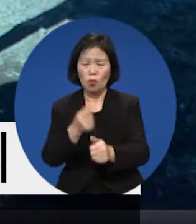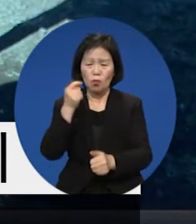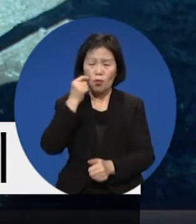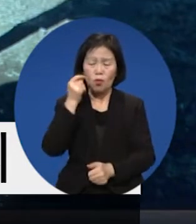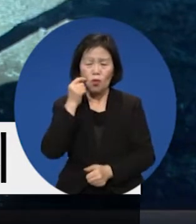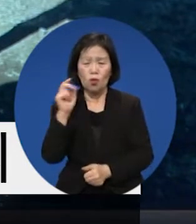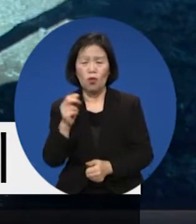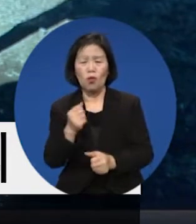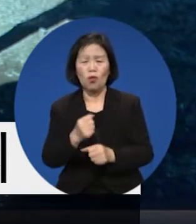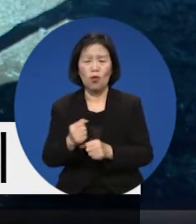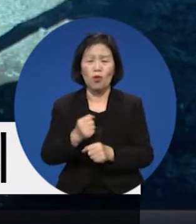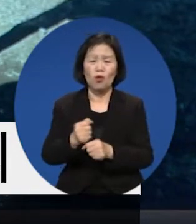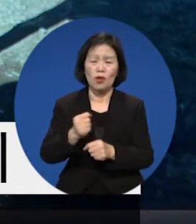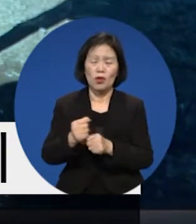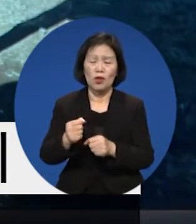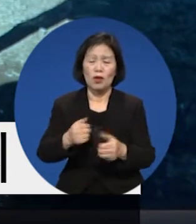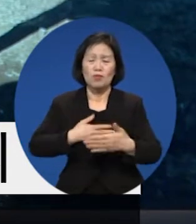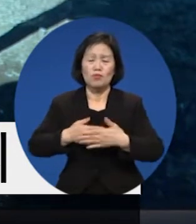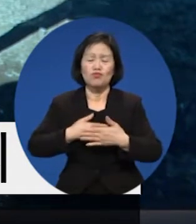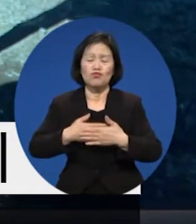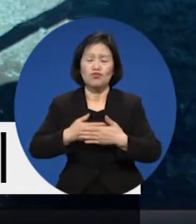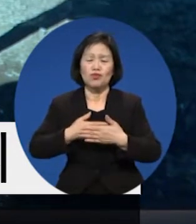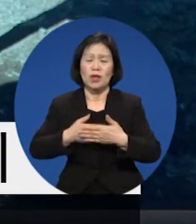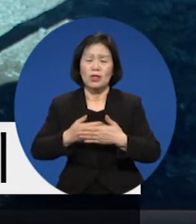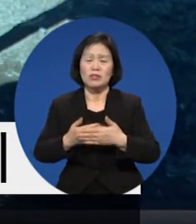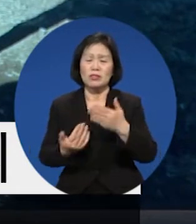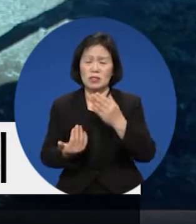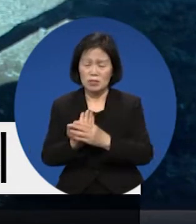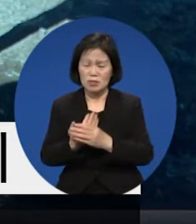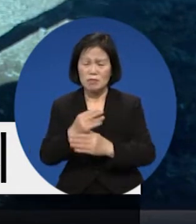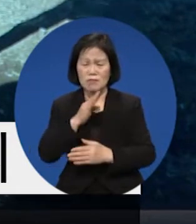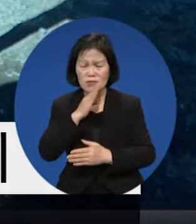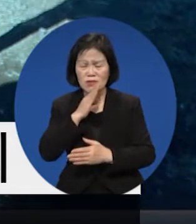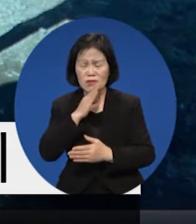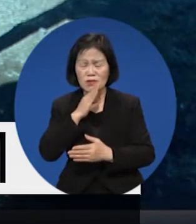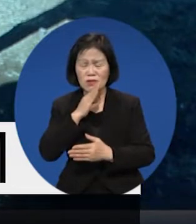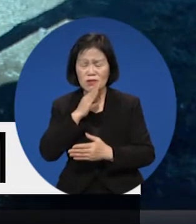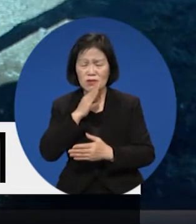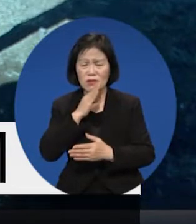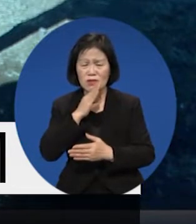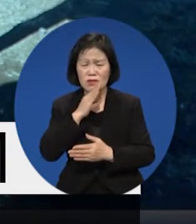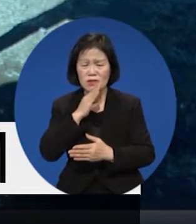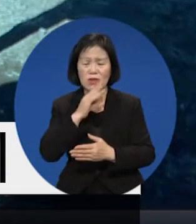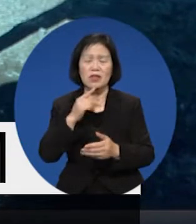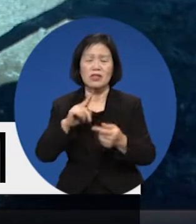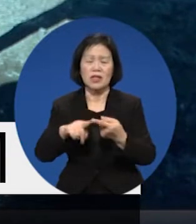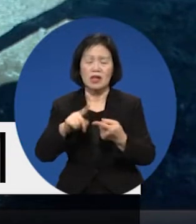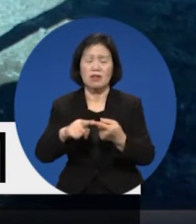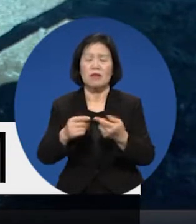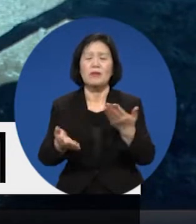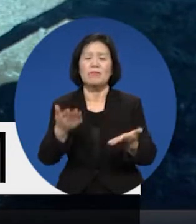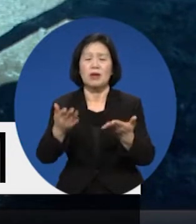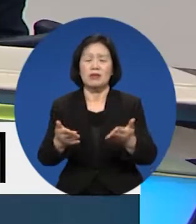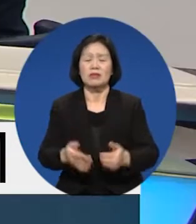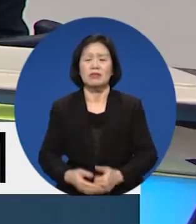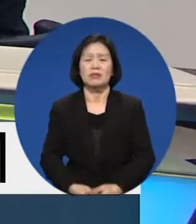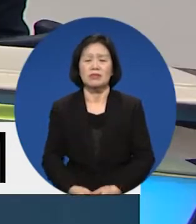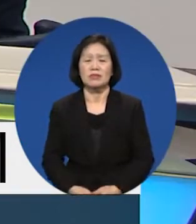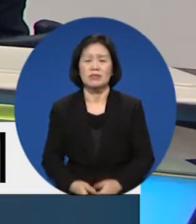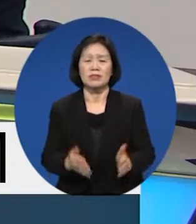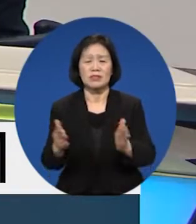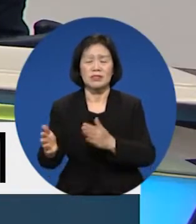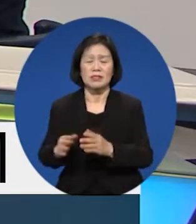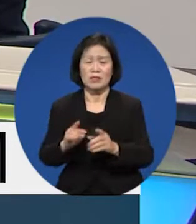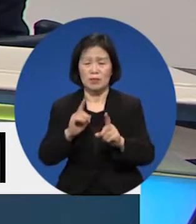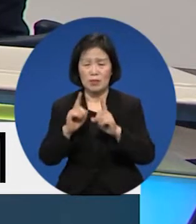이런 그 어떤 비판과 불안을 일으킨다는 것이 과연 적절한지에 대한 비판을 아니할 수 없는 것이죠. 아 근데 좋은 말씀 그다음에 좀